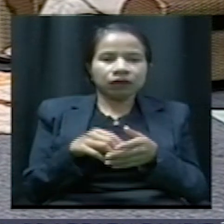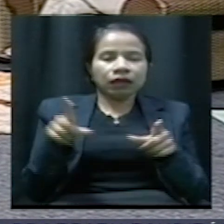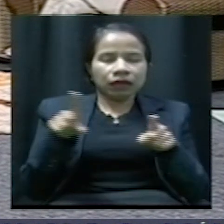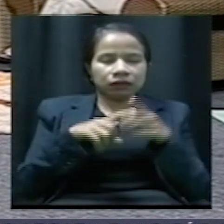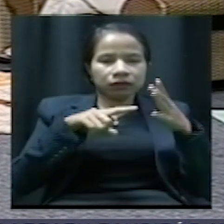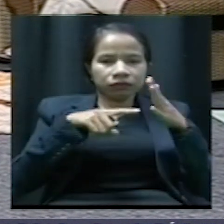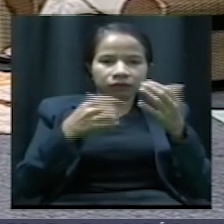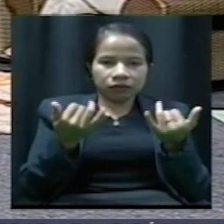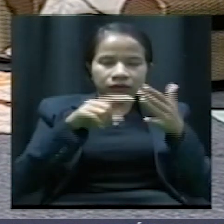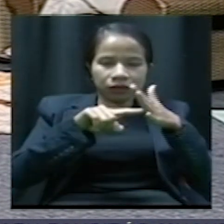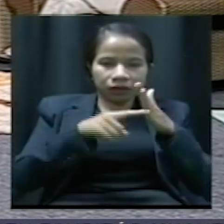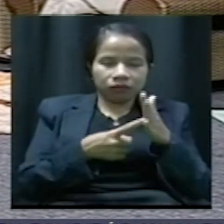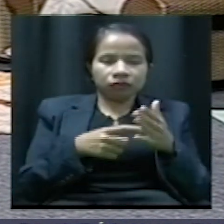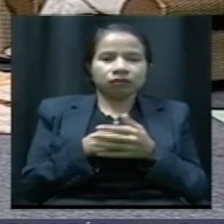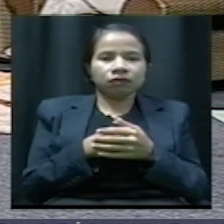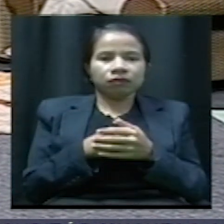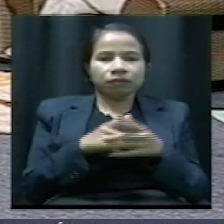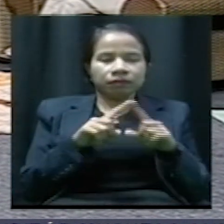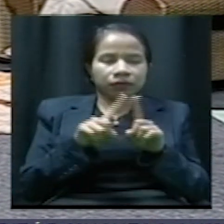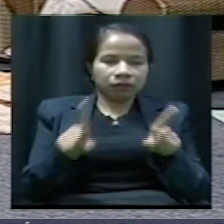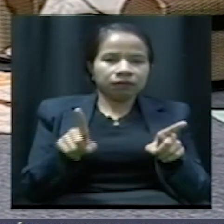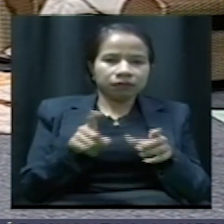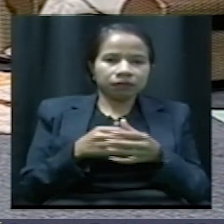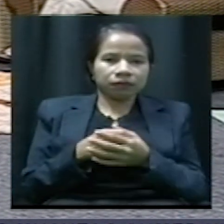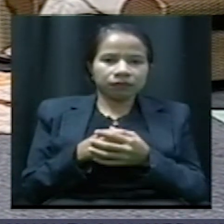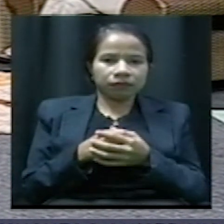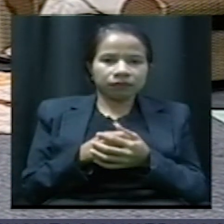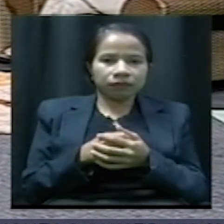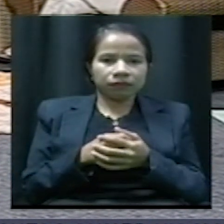hahu itu konsentra hela, mai be ia